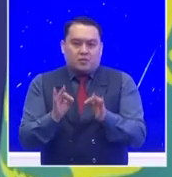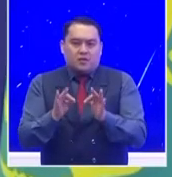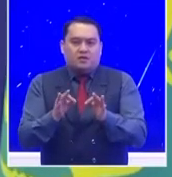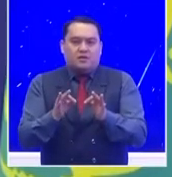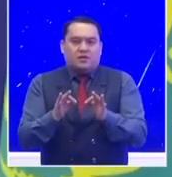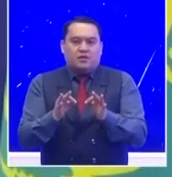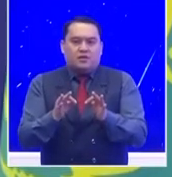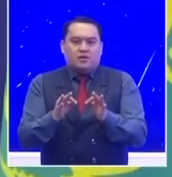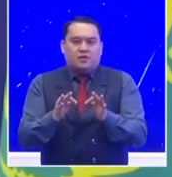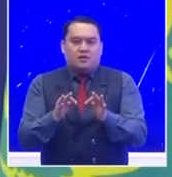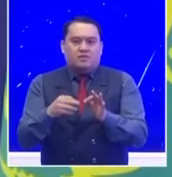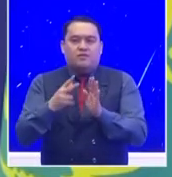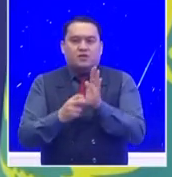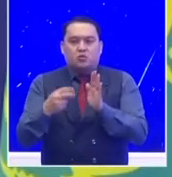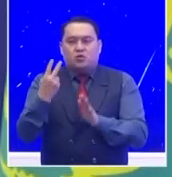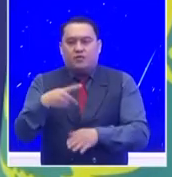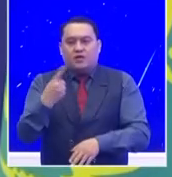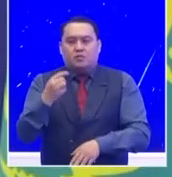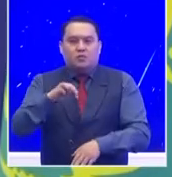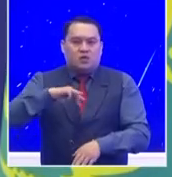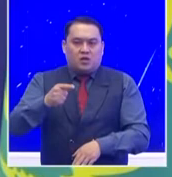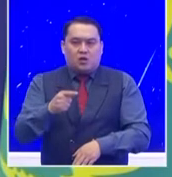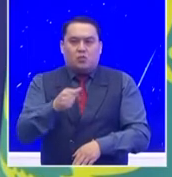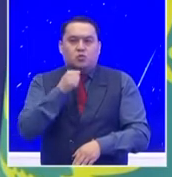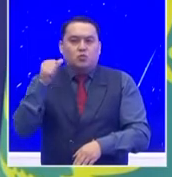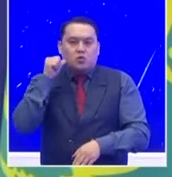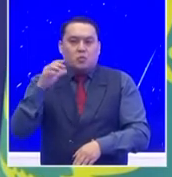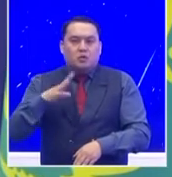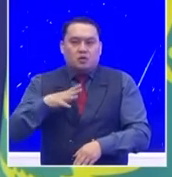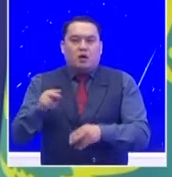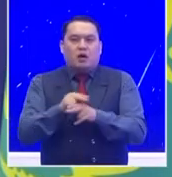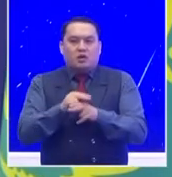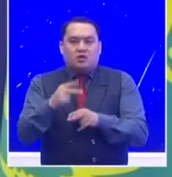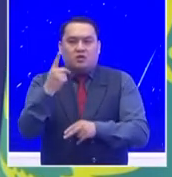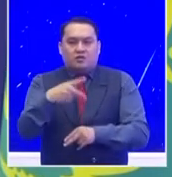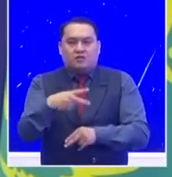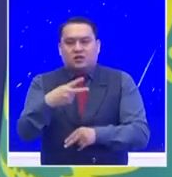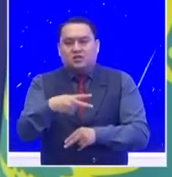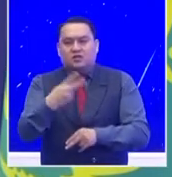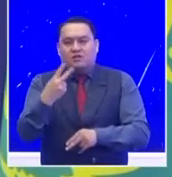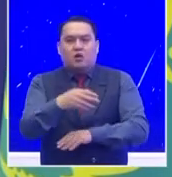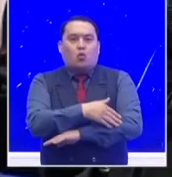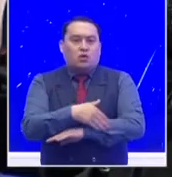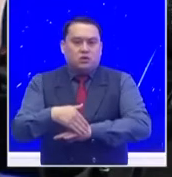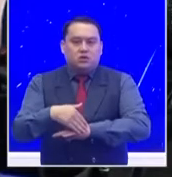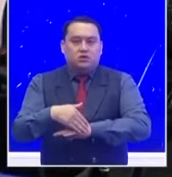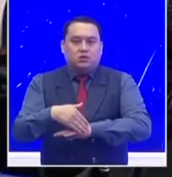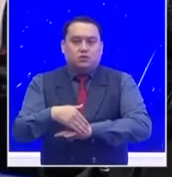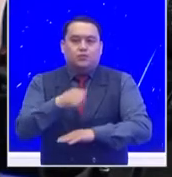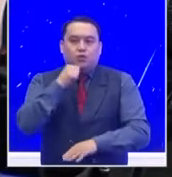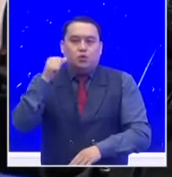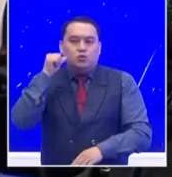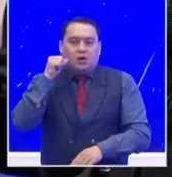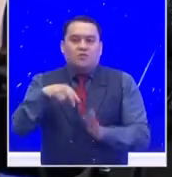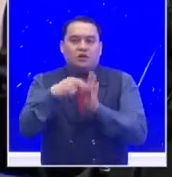состоянии. 821 миллион тенге по прошлому году было. Мы отремонтировали 22 улицы. Вы в прошлом году,